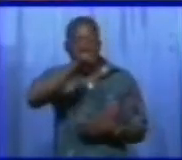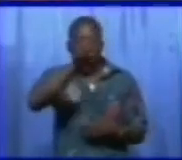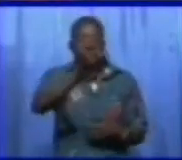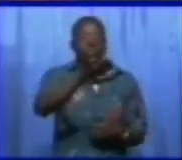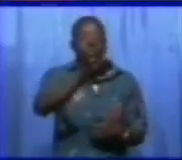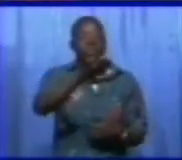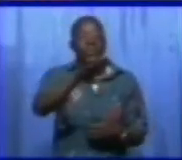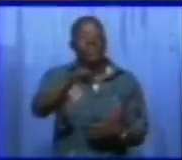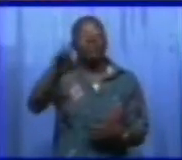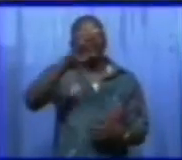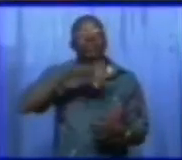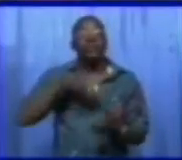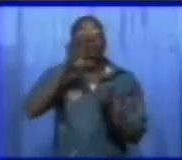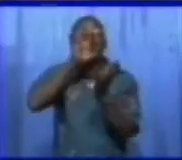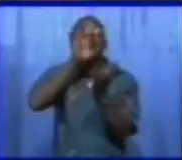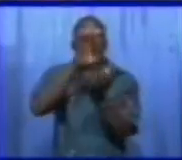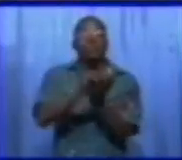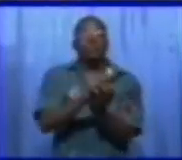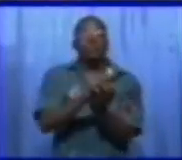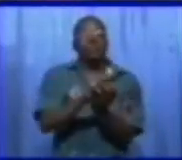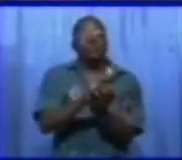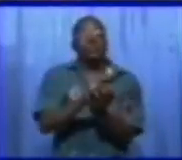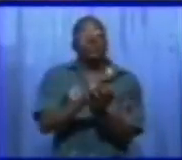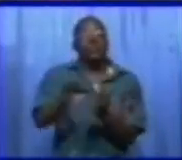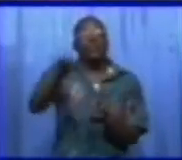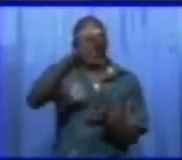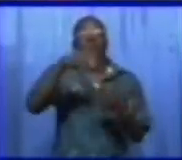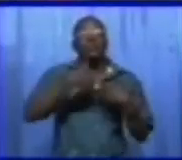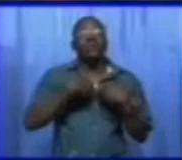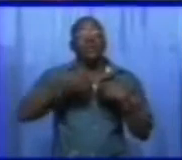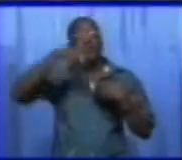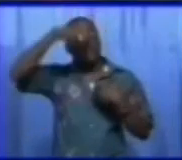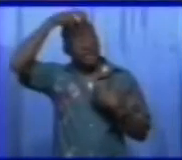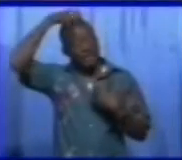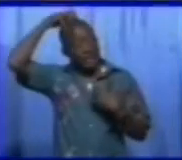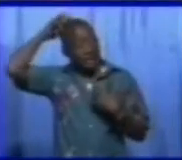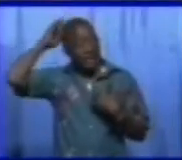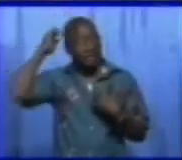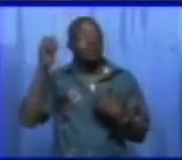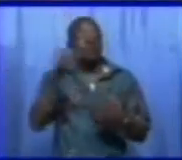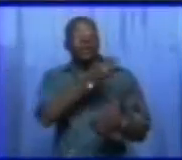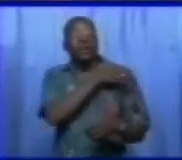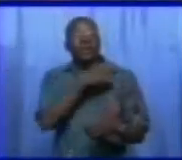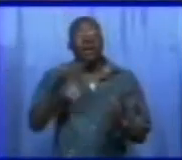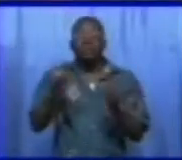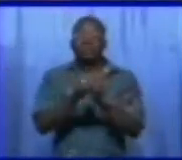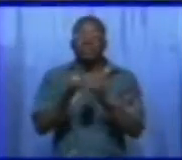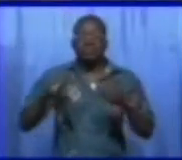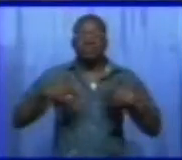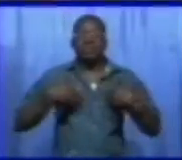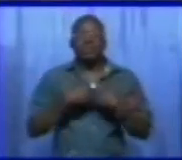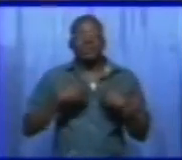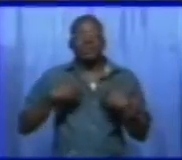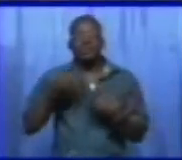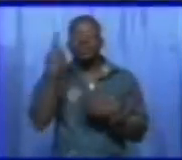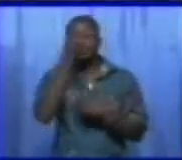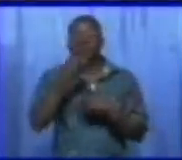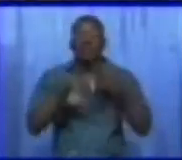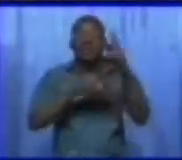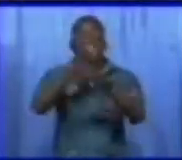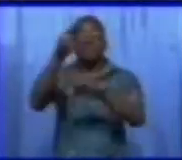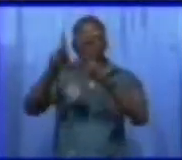avez l'hippopotame, vous avez la panthère, les léopards, des espèces dont la